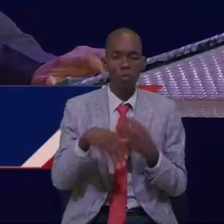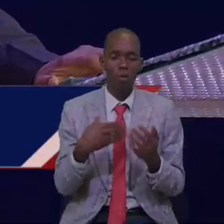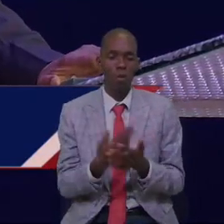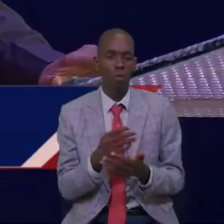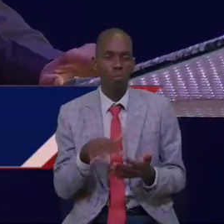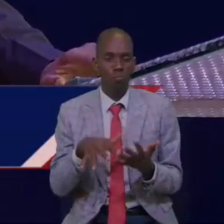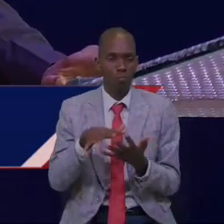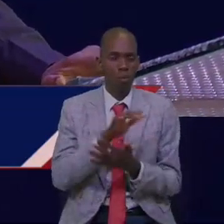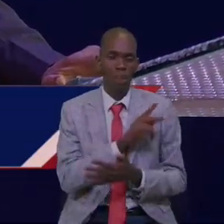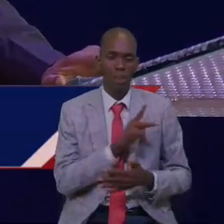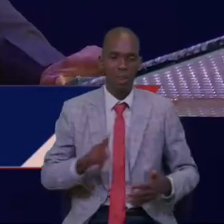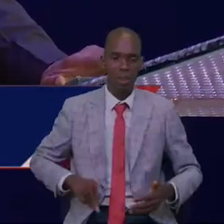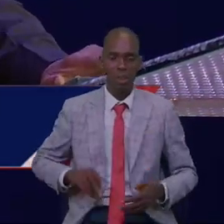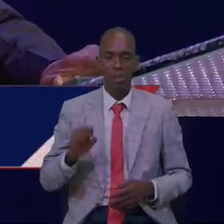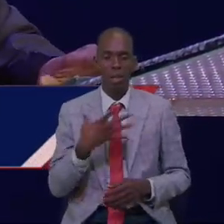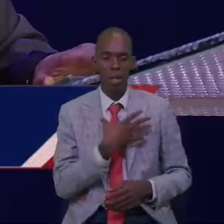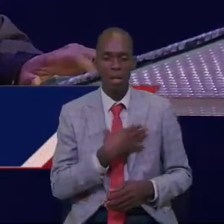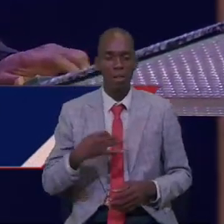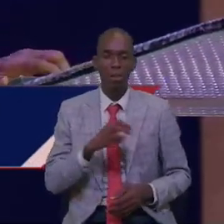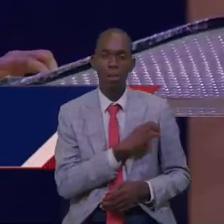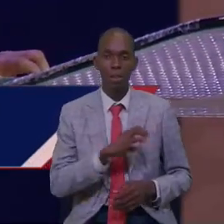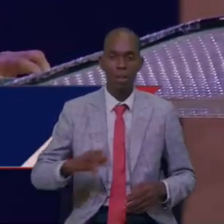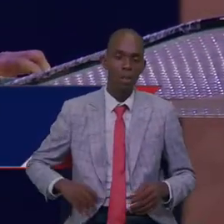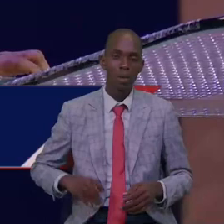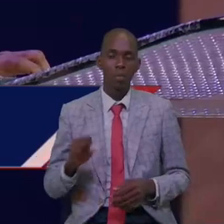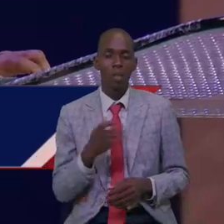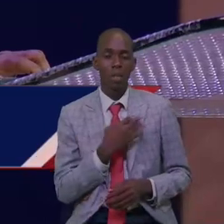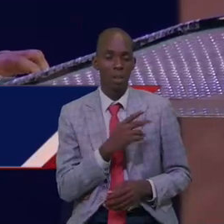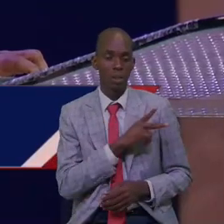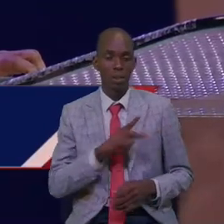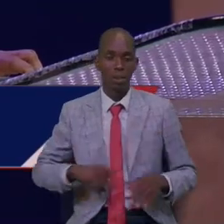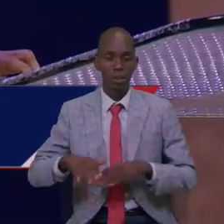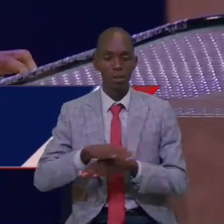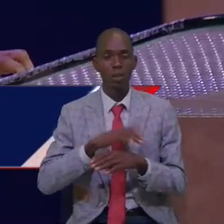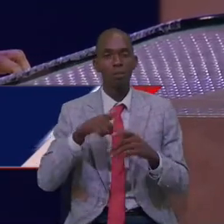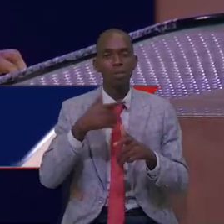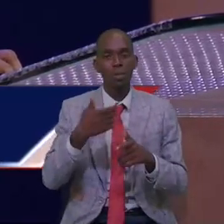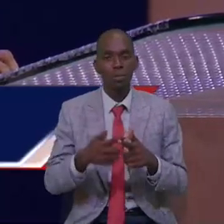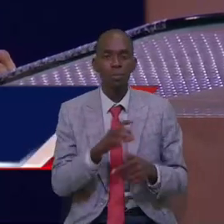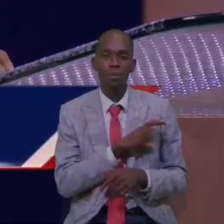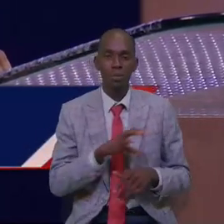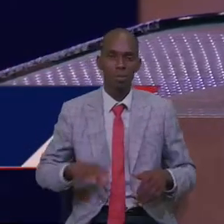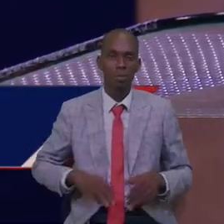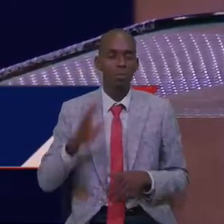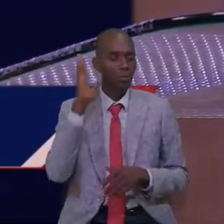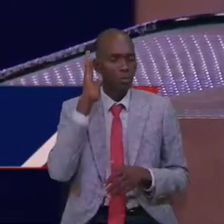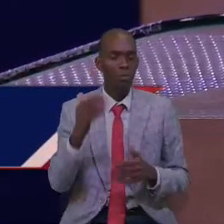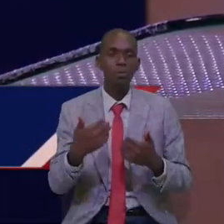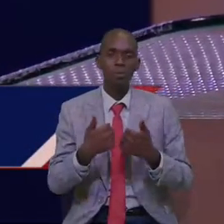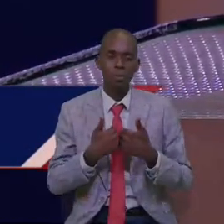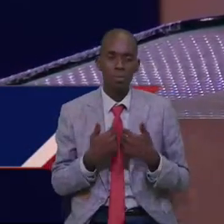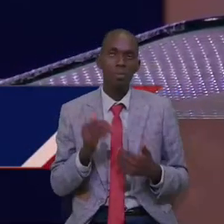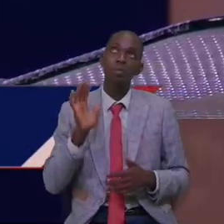ces empereurs, le jour de ces empires, et puis Christ aura son jour. Le